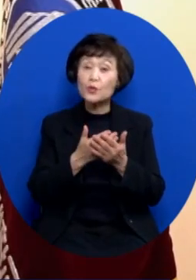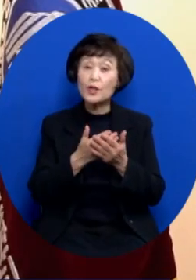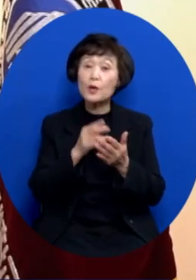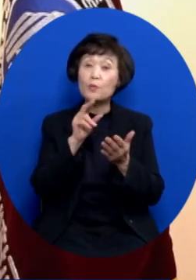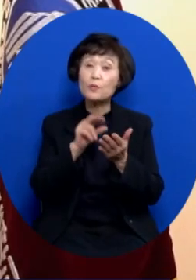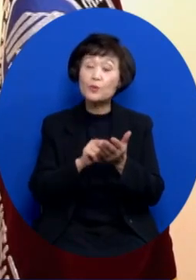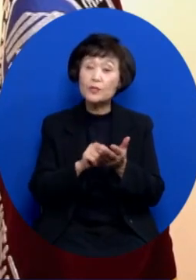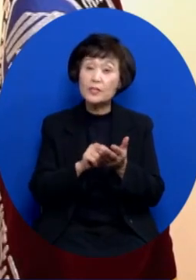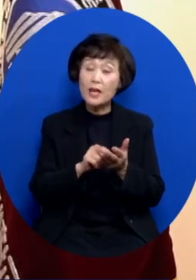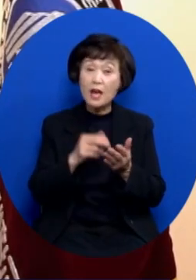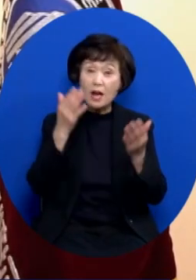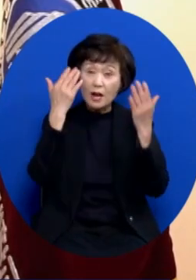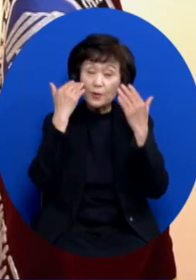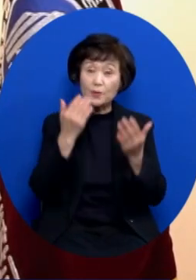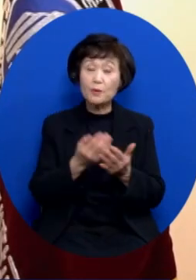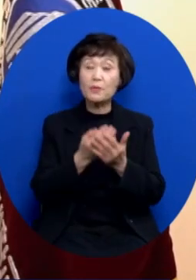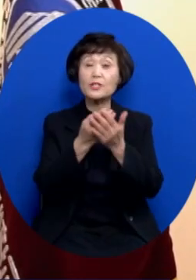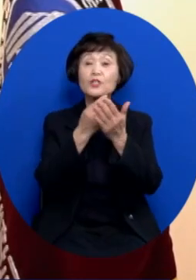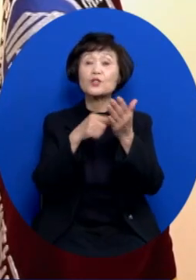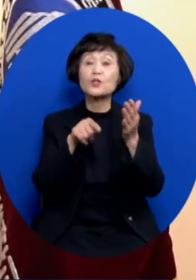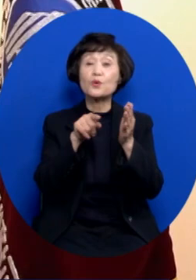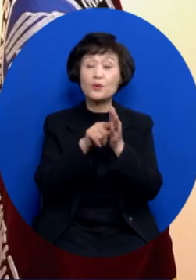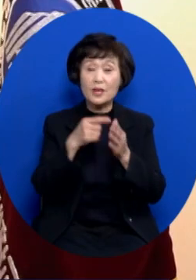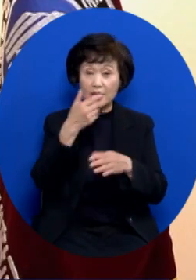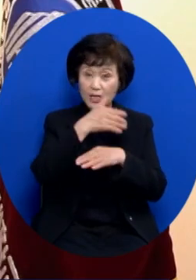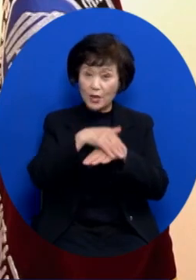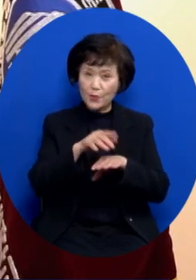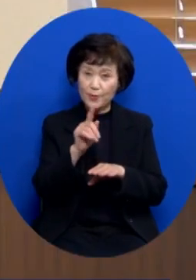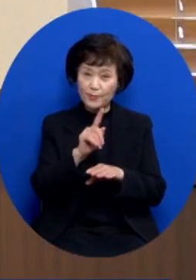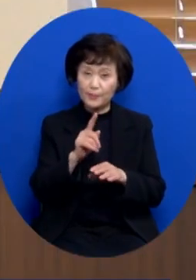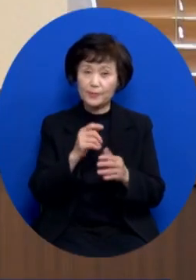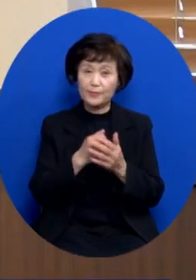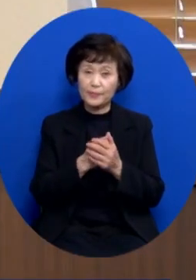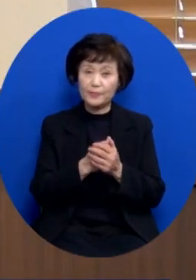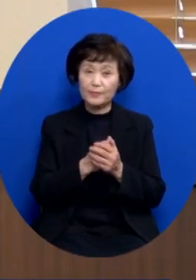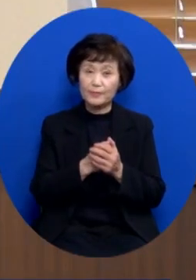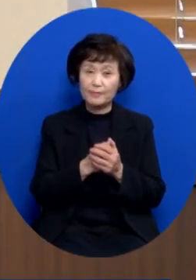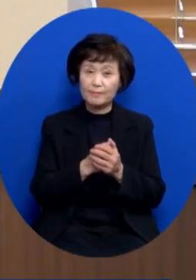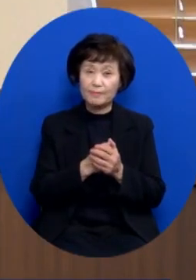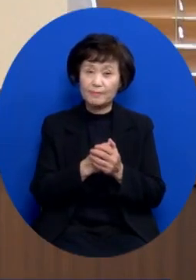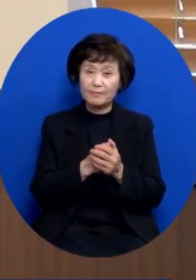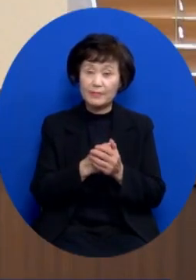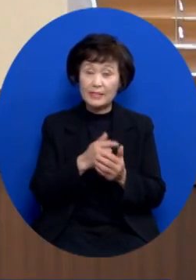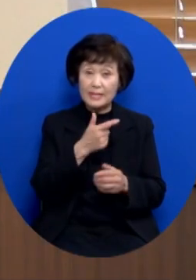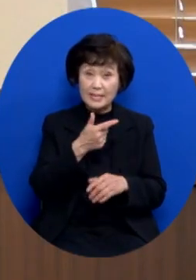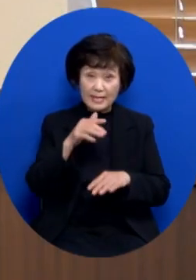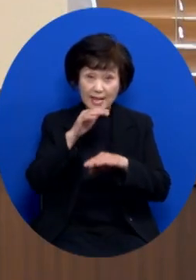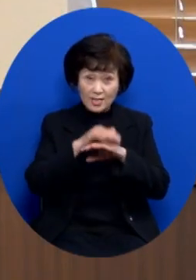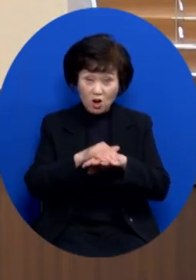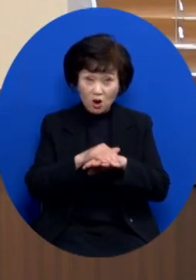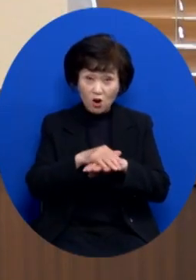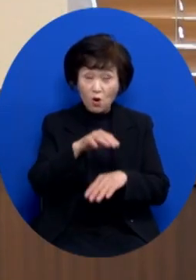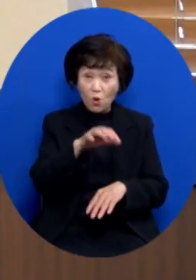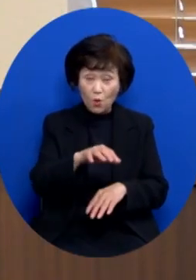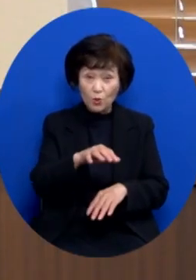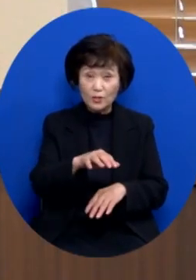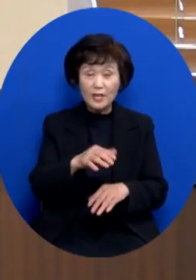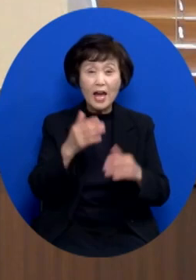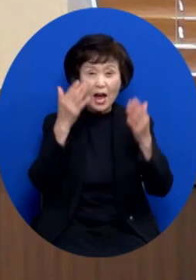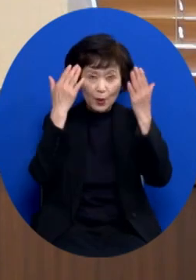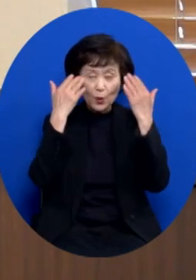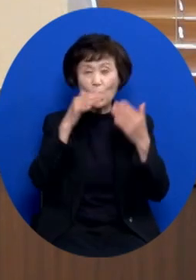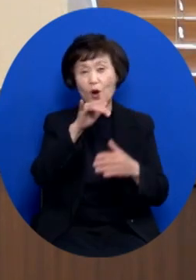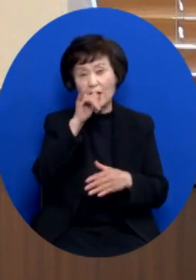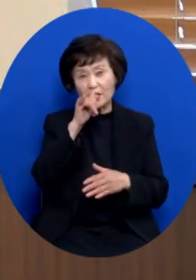어떤 학교 발전을 위해서 추진해 네. 나가실 어떤 계획이 있으신 말씀 좀 해주십시오. 지금 대전 지역에 우리가 자리 잡고 있기 때문에